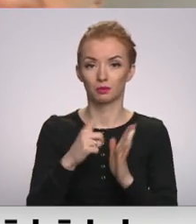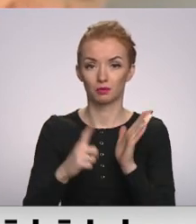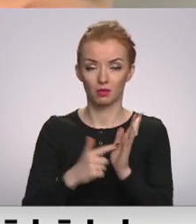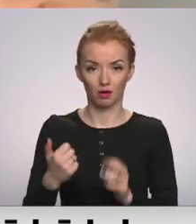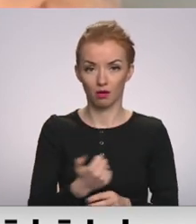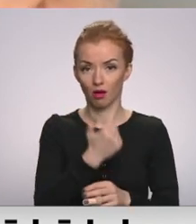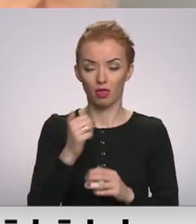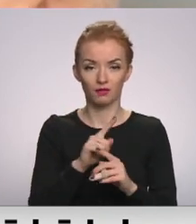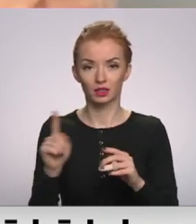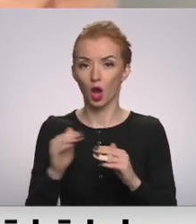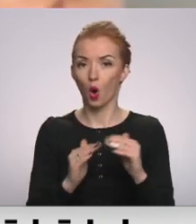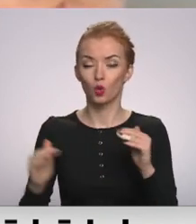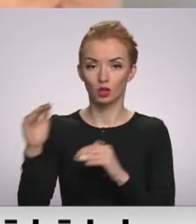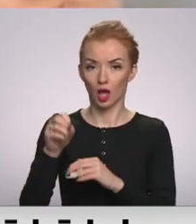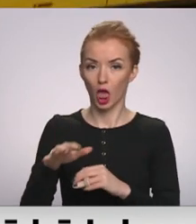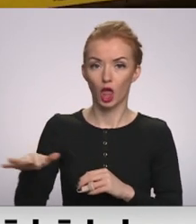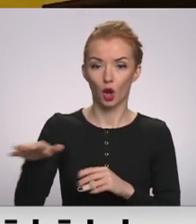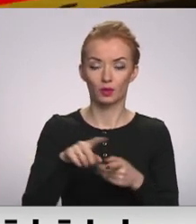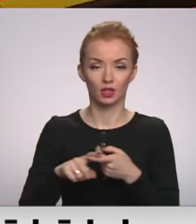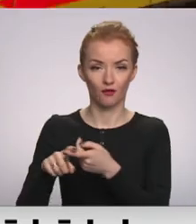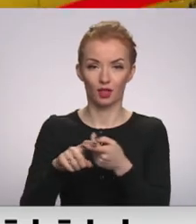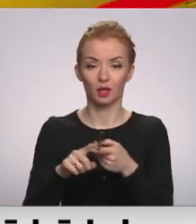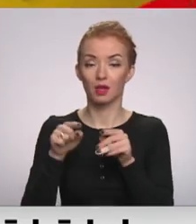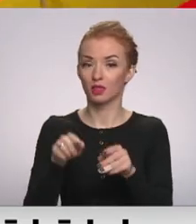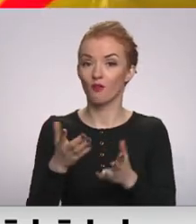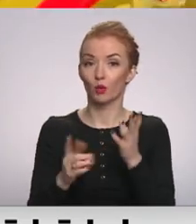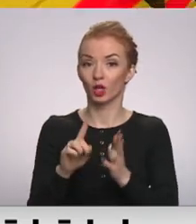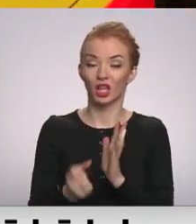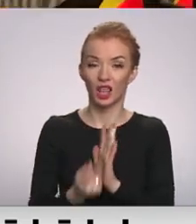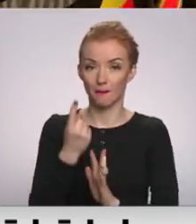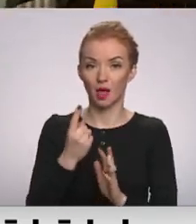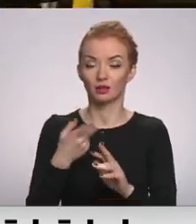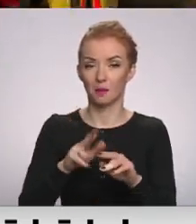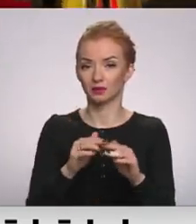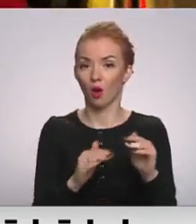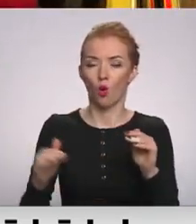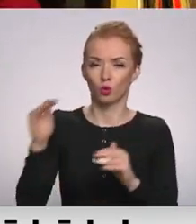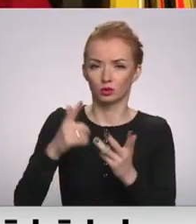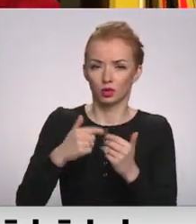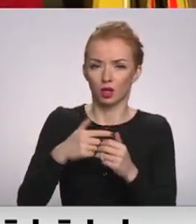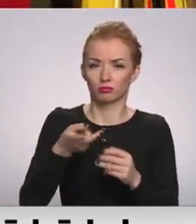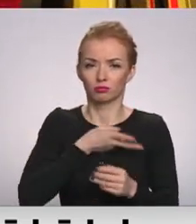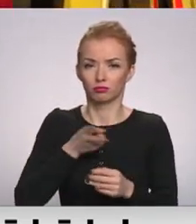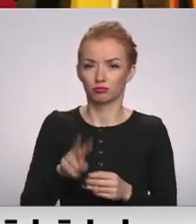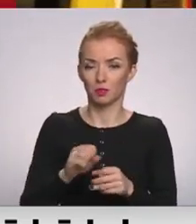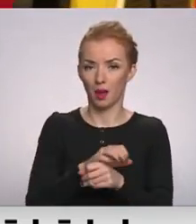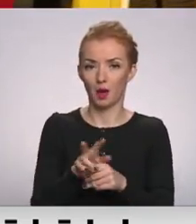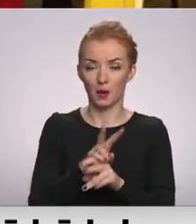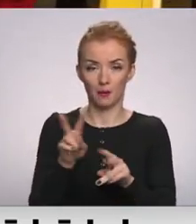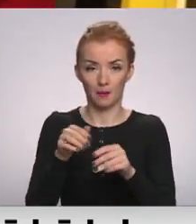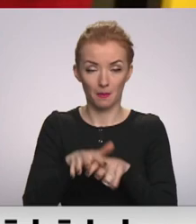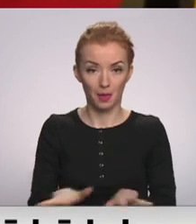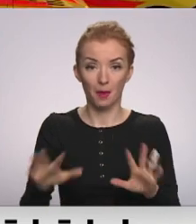2017. Gadā bija augstākais Eiropas Savienībā. Tie varētu būt iemesli augstajai mirstībai, arī pandēmijas laikā. Tomēr bez